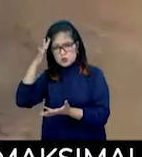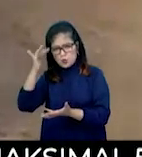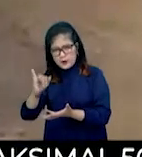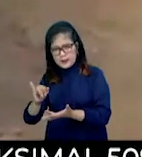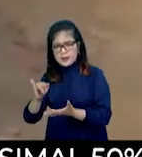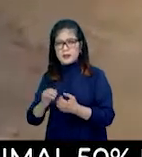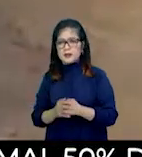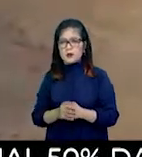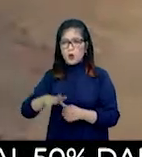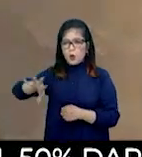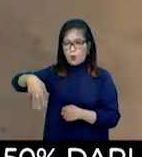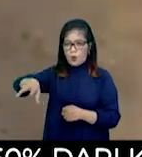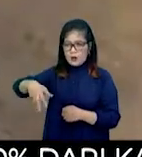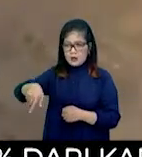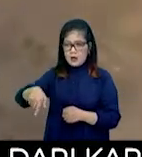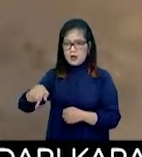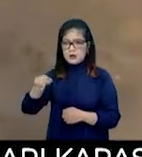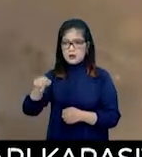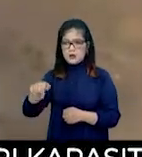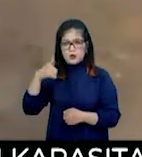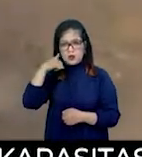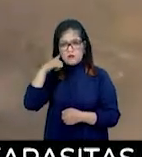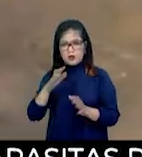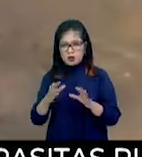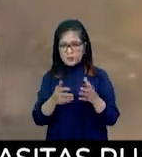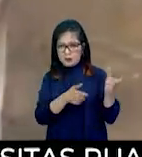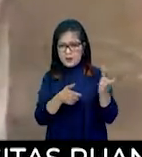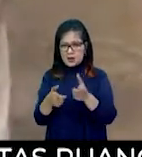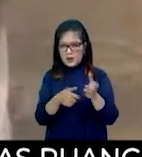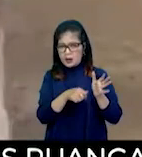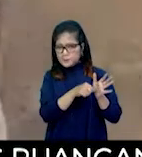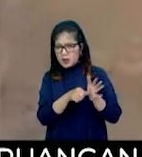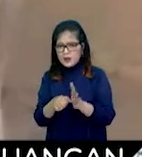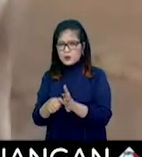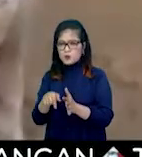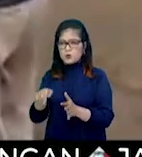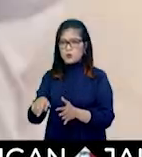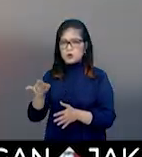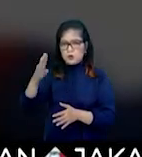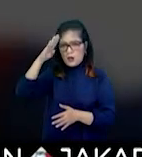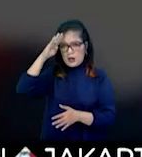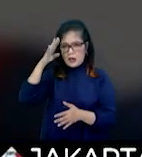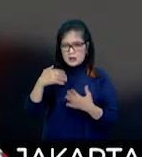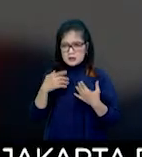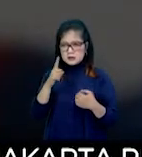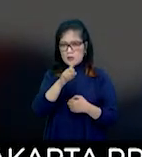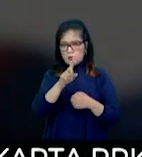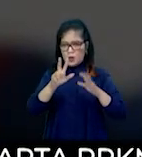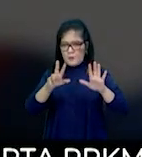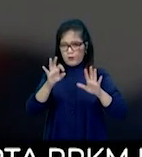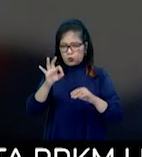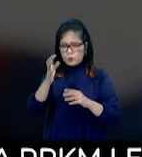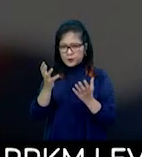Hai keluarga akhirnya menghubungi petugas pemadam kebakaran untuk mengangkat pria berbobot 180 kg operasi berjalan